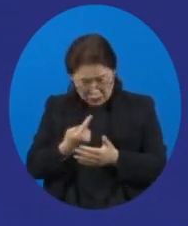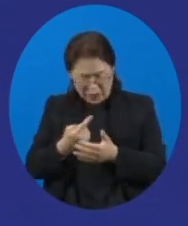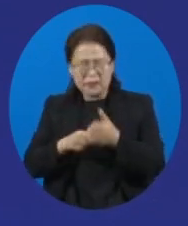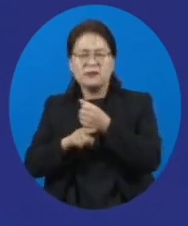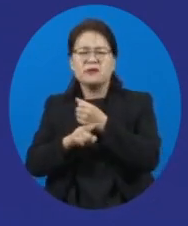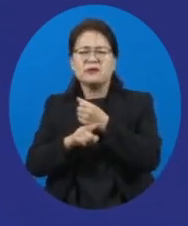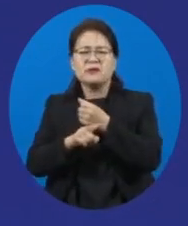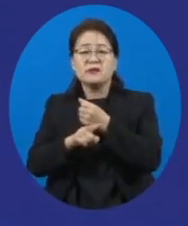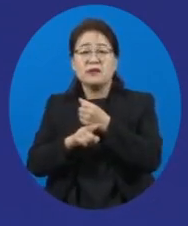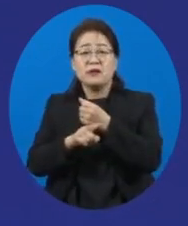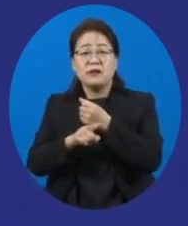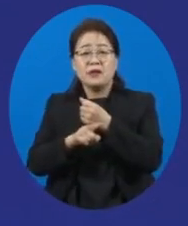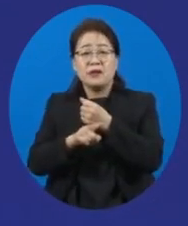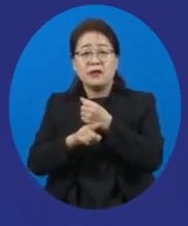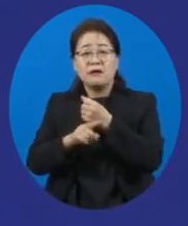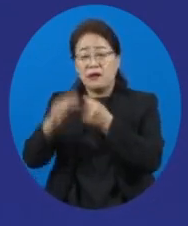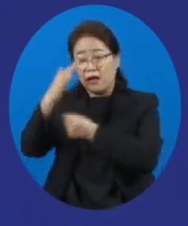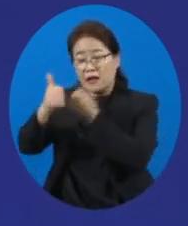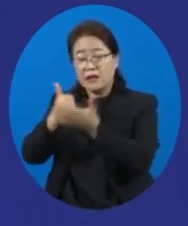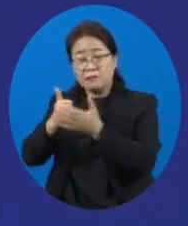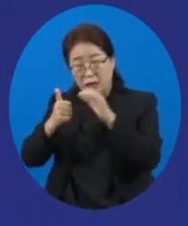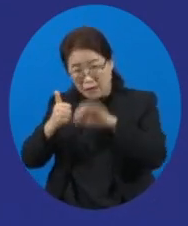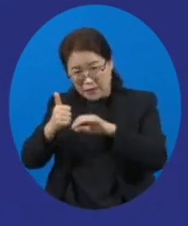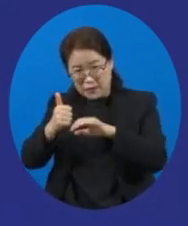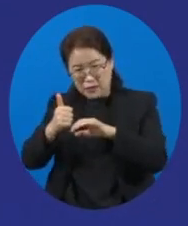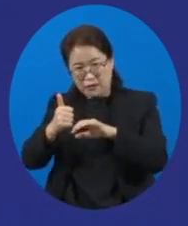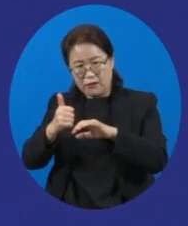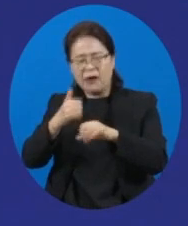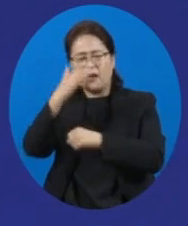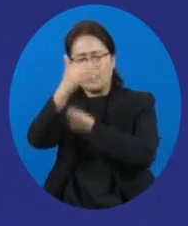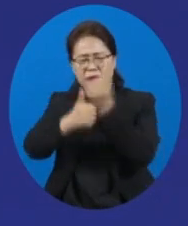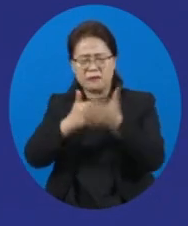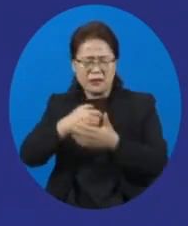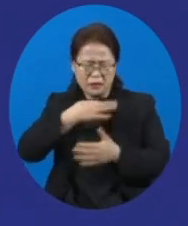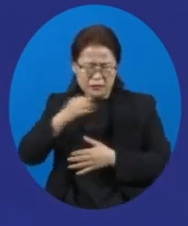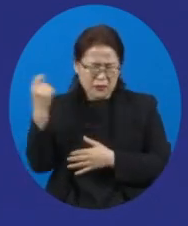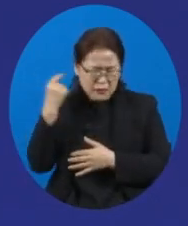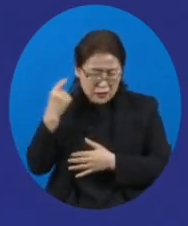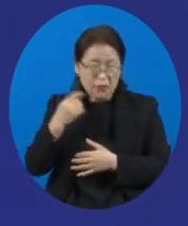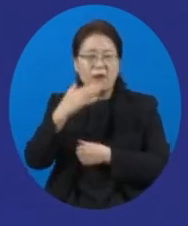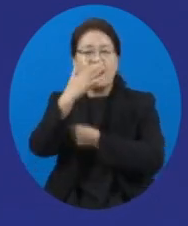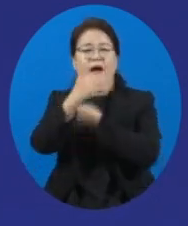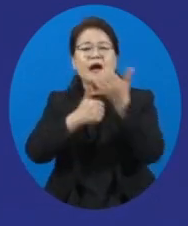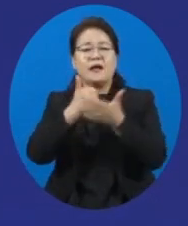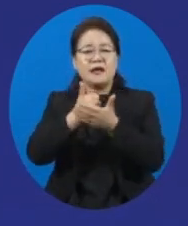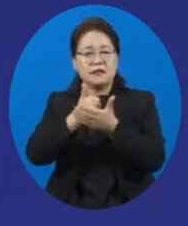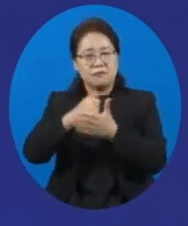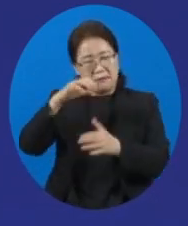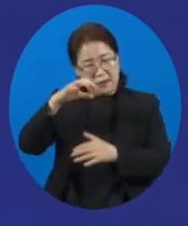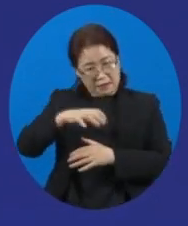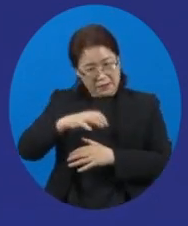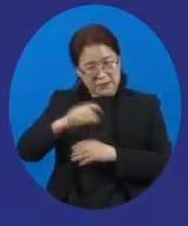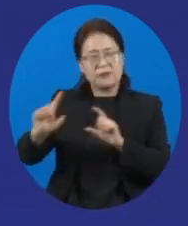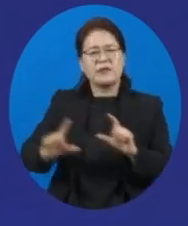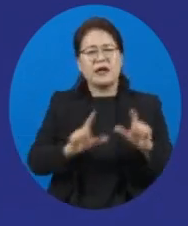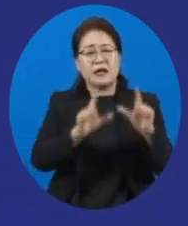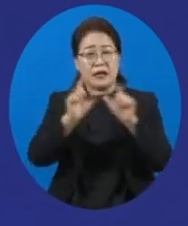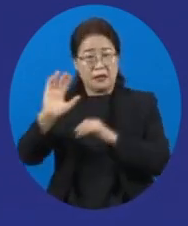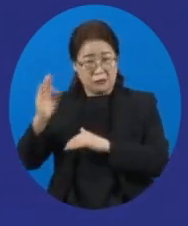너는 내 앞에서 나의 음성을 듣고 나의 목전에서 살아야 되는 존재라는